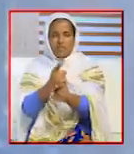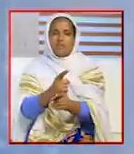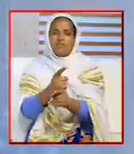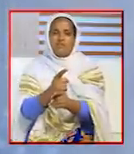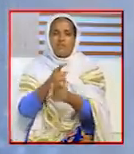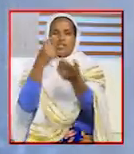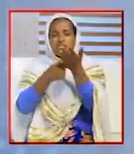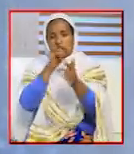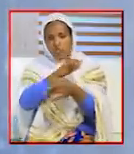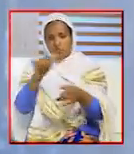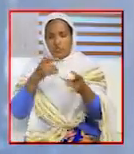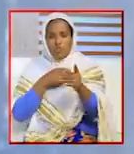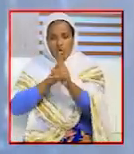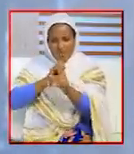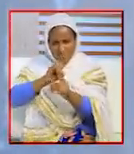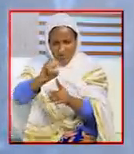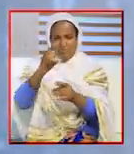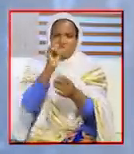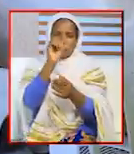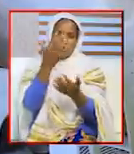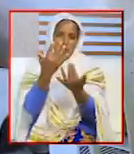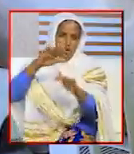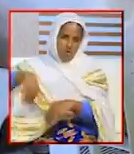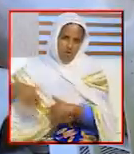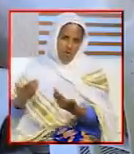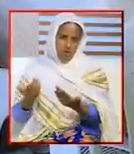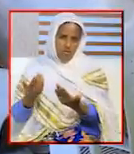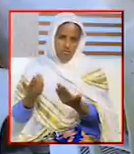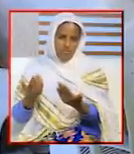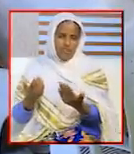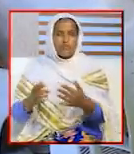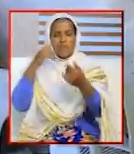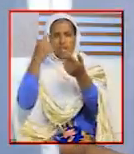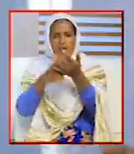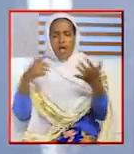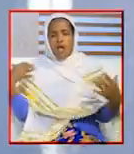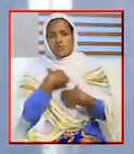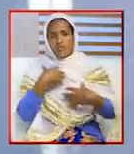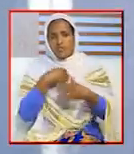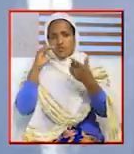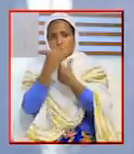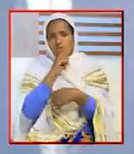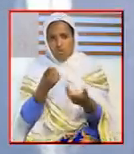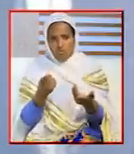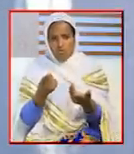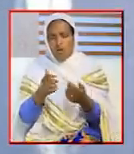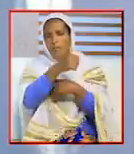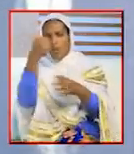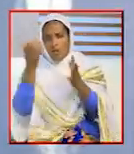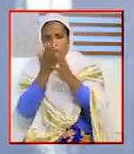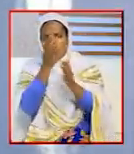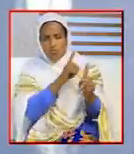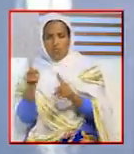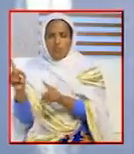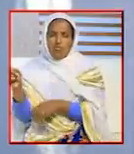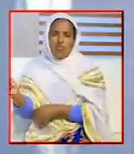ግን እንደዚሁ ወጥነት የሚያንሳቸው ይሄ አስጊ ሁኔታ ነው። በሌላ